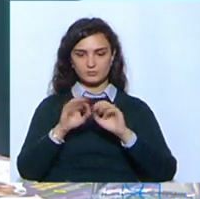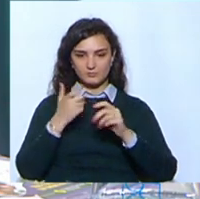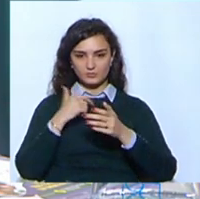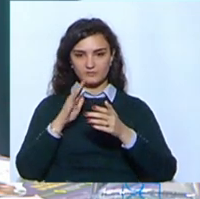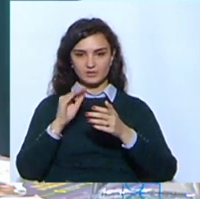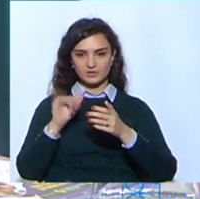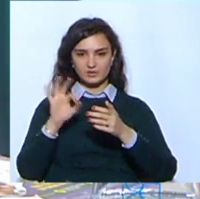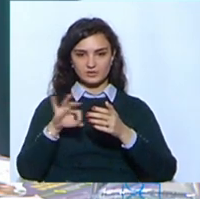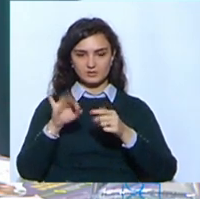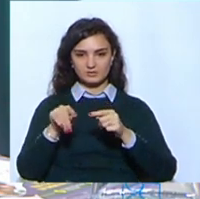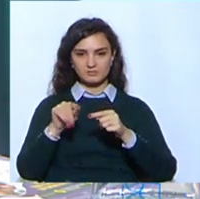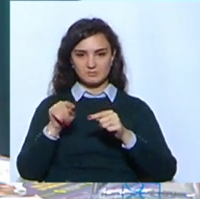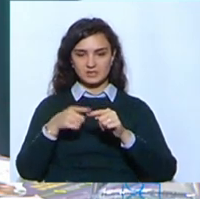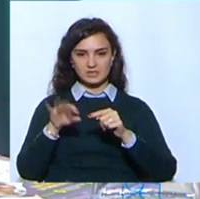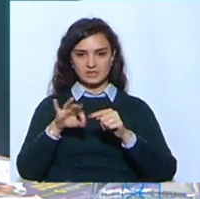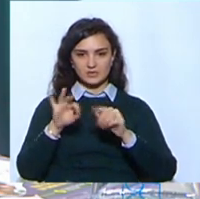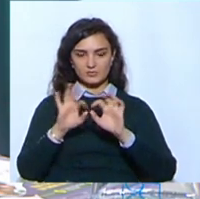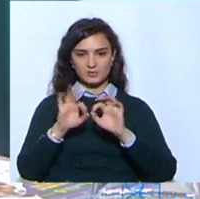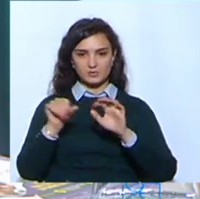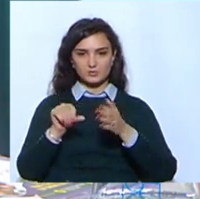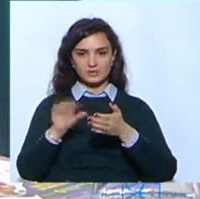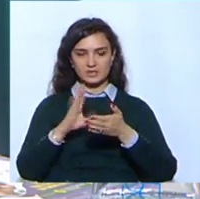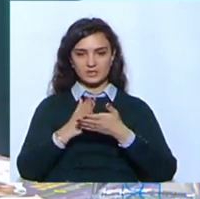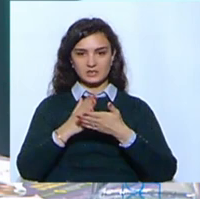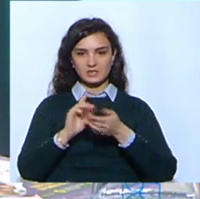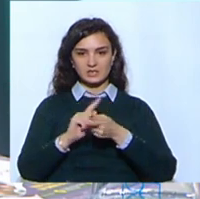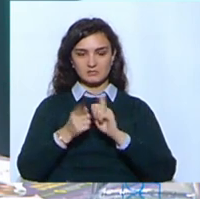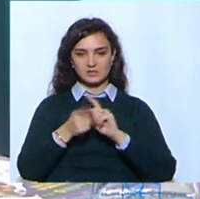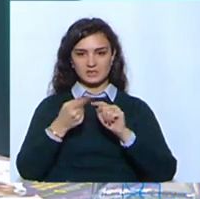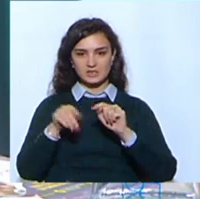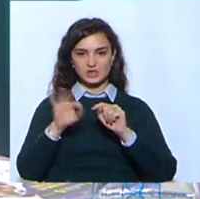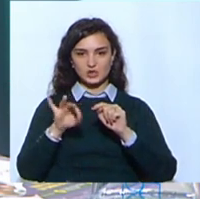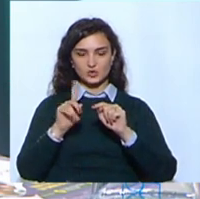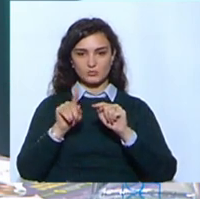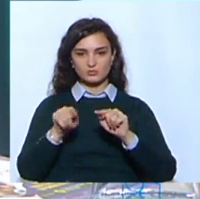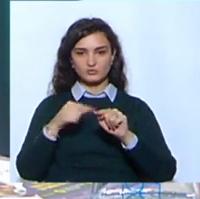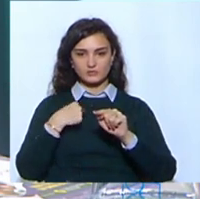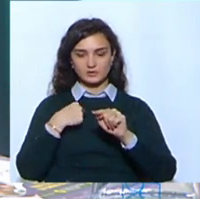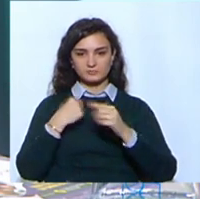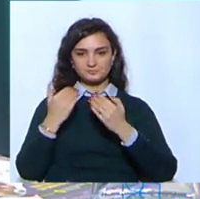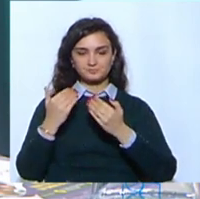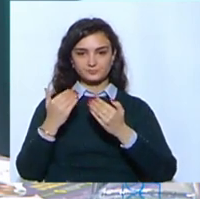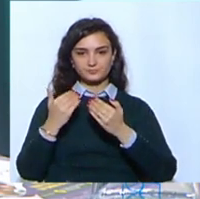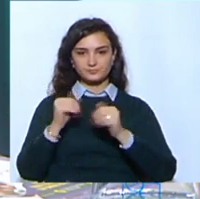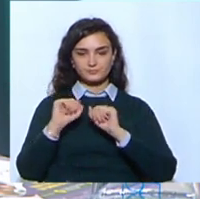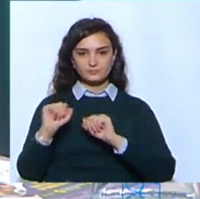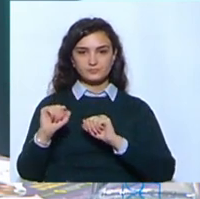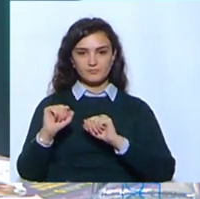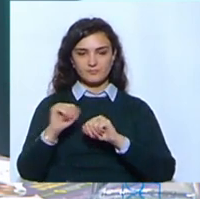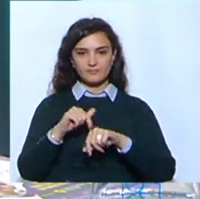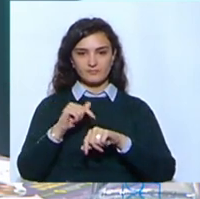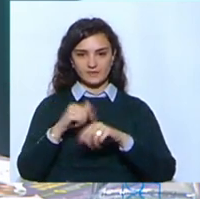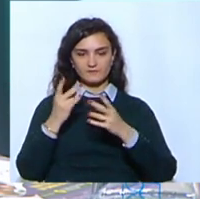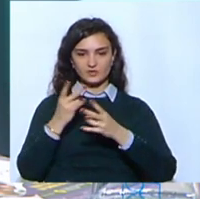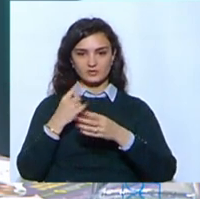ბატონ ვაჟა-გაფრინდაშვილზე. მასზე საუბარი კი არ არის ცუდი ტრადიცია, არამედ ის, რომ ჩვენ მის მიმართ სოლიდარობის